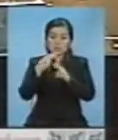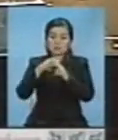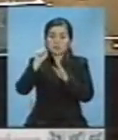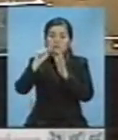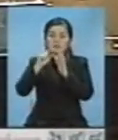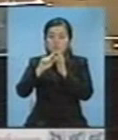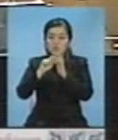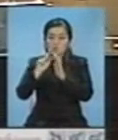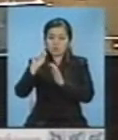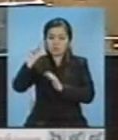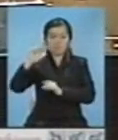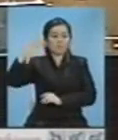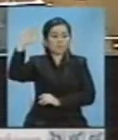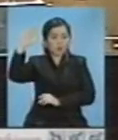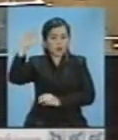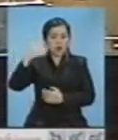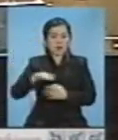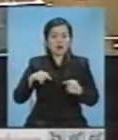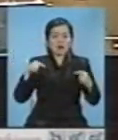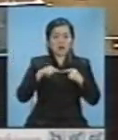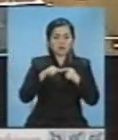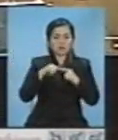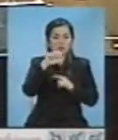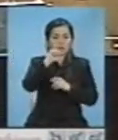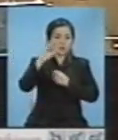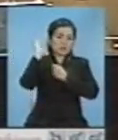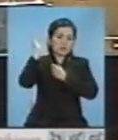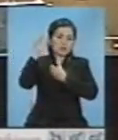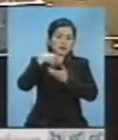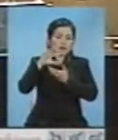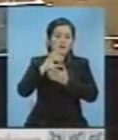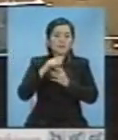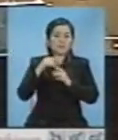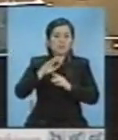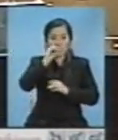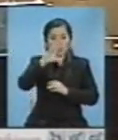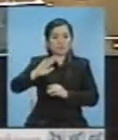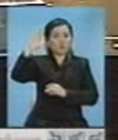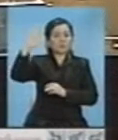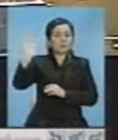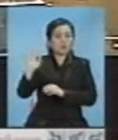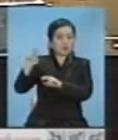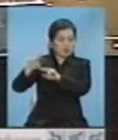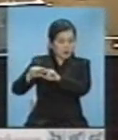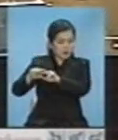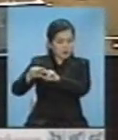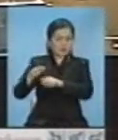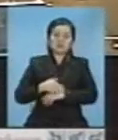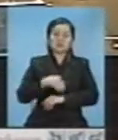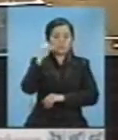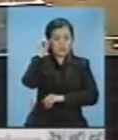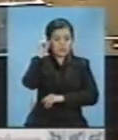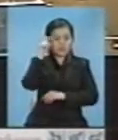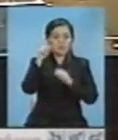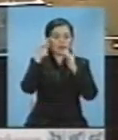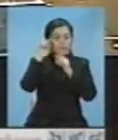ลินแสดงอาการบอกว่าไม่ต้องประท้วงก็เห็นหมอนั่งลงผมก็เข้าใจว่าเจตนาท่าน